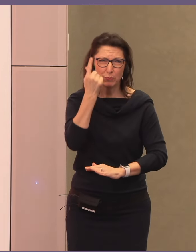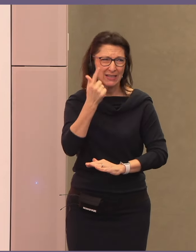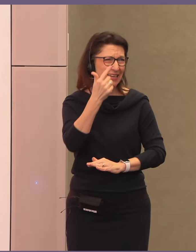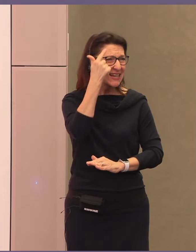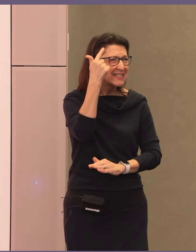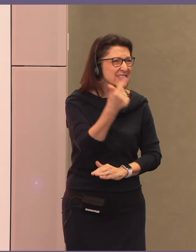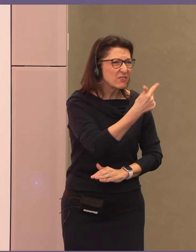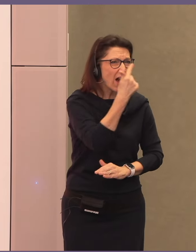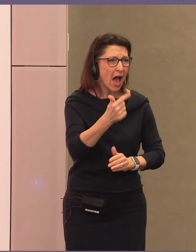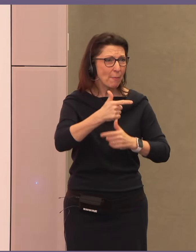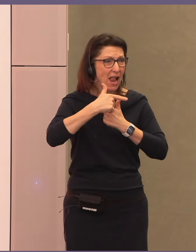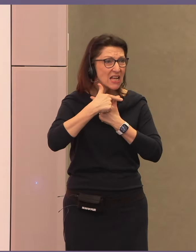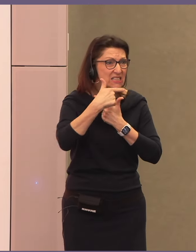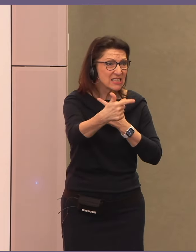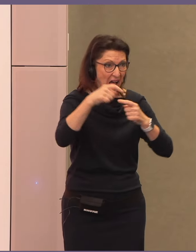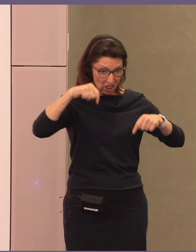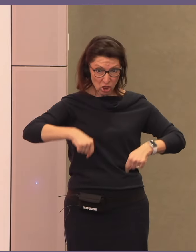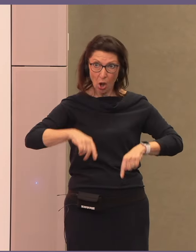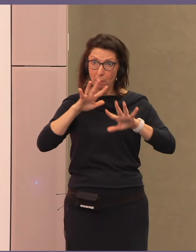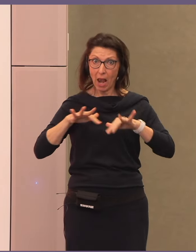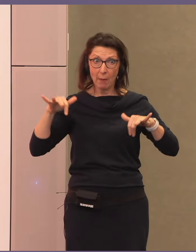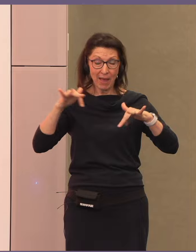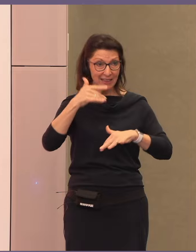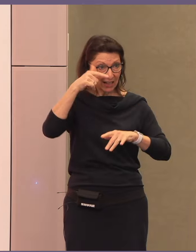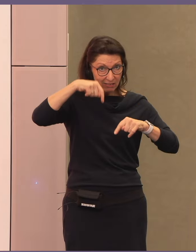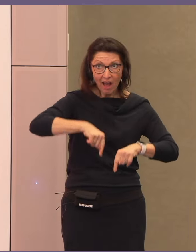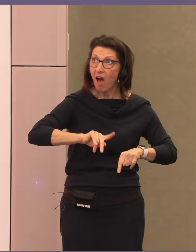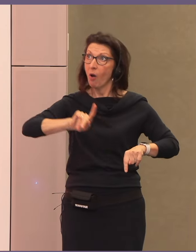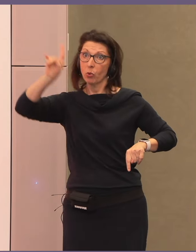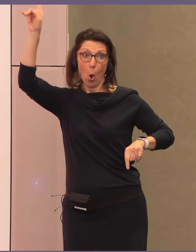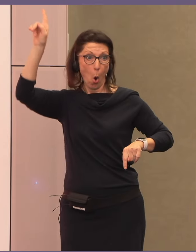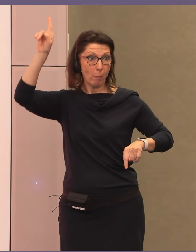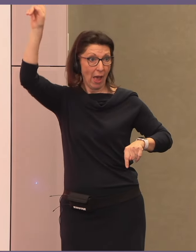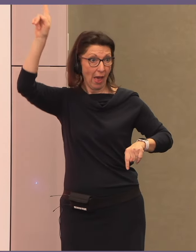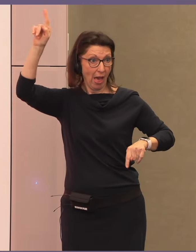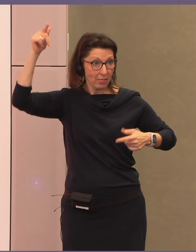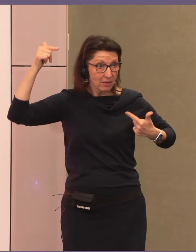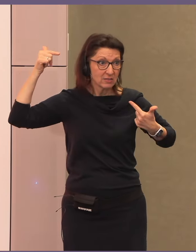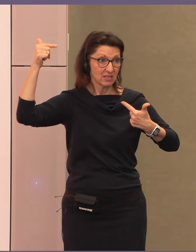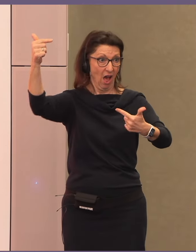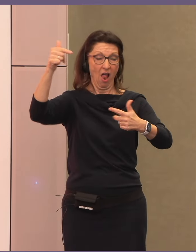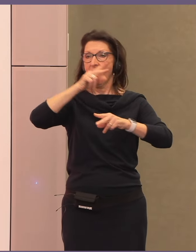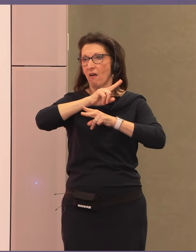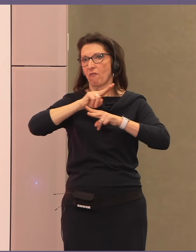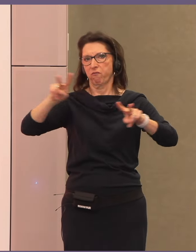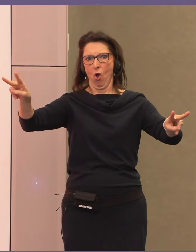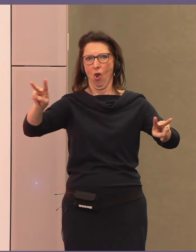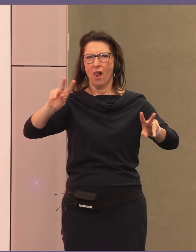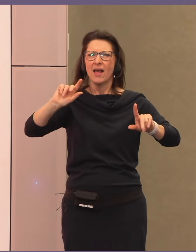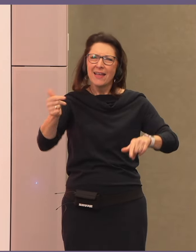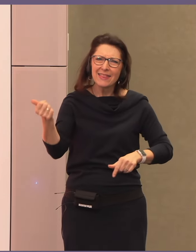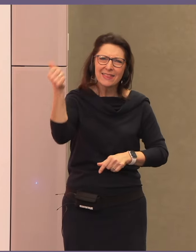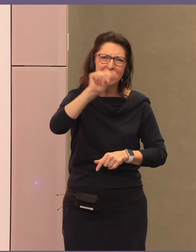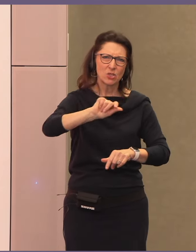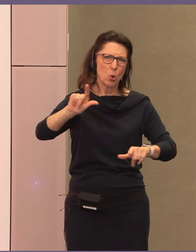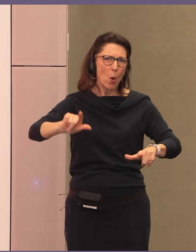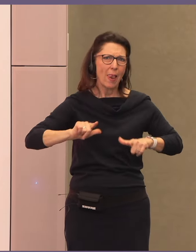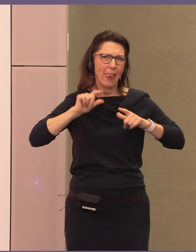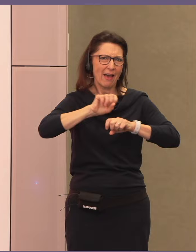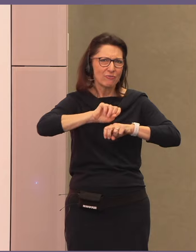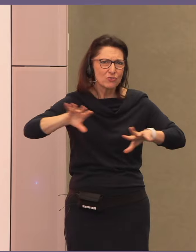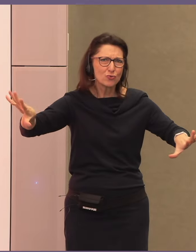hier im Haus. Das ist eine großartige Leistung mittels Livestream hinaus.